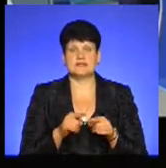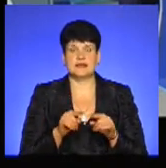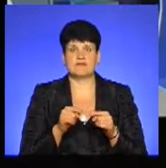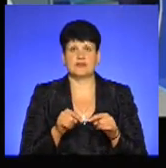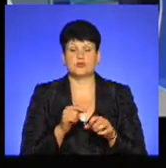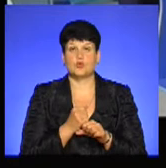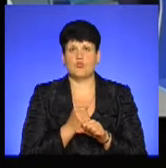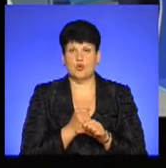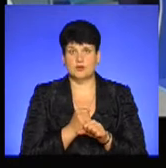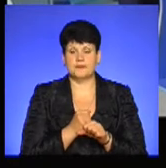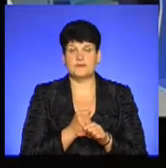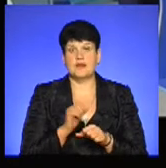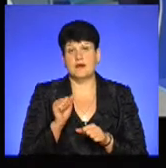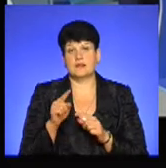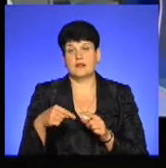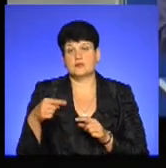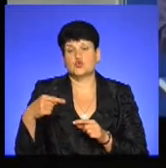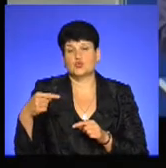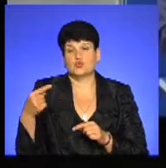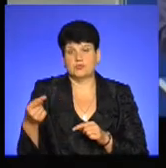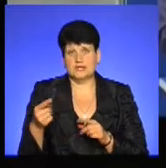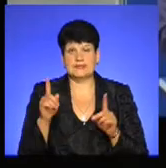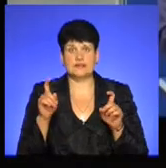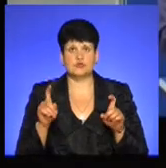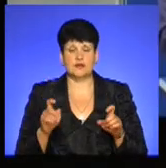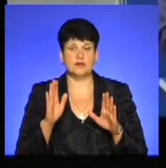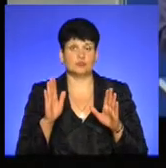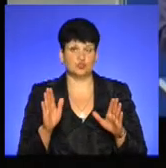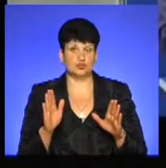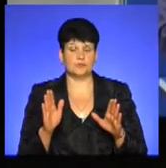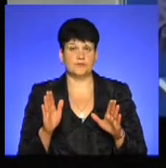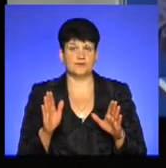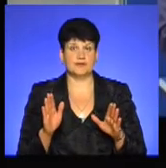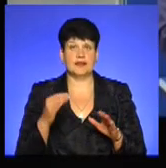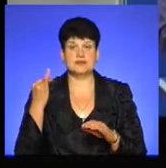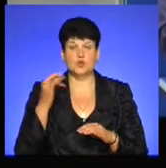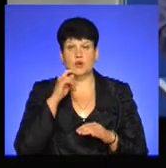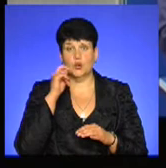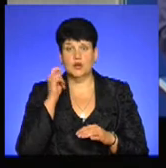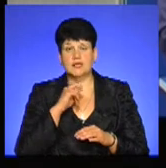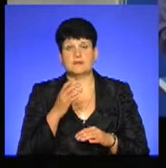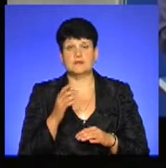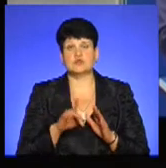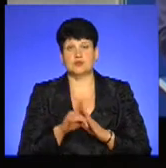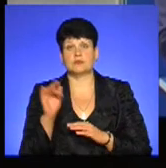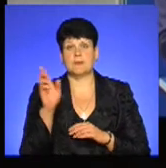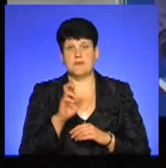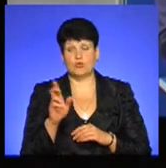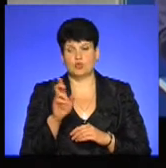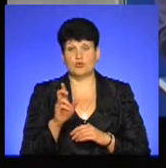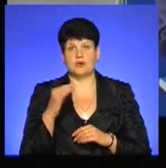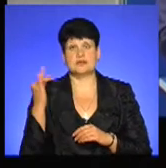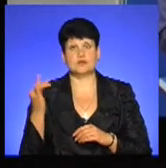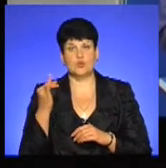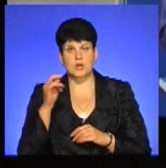роботи. Ну, а наступними тестуваннями будуть історія України, спочатку біологія, історія